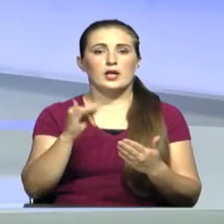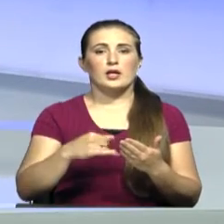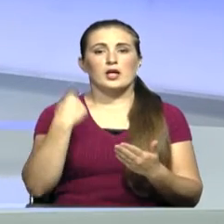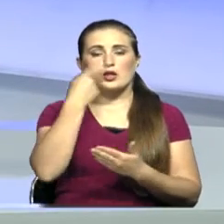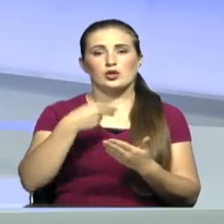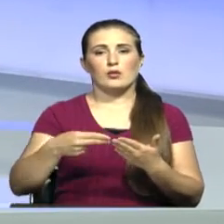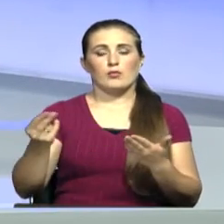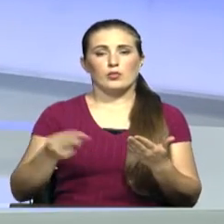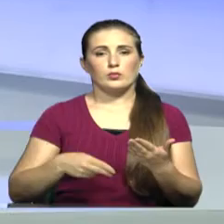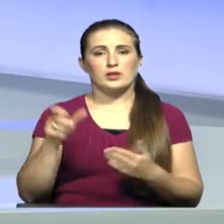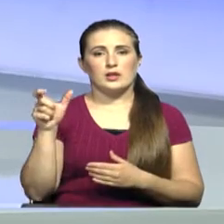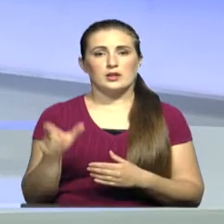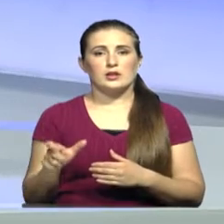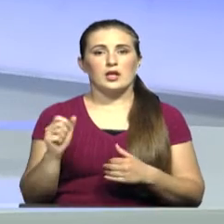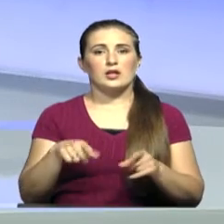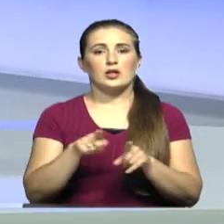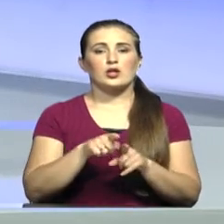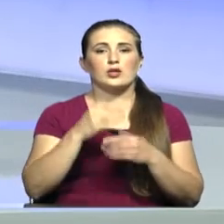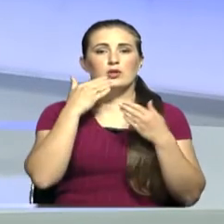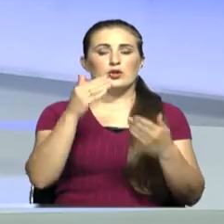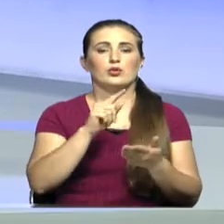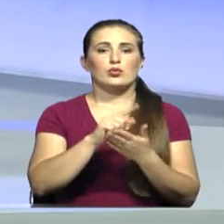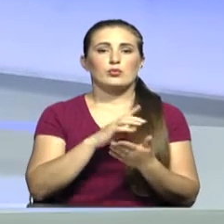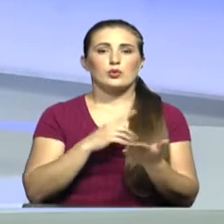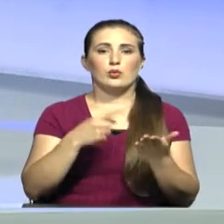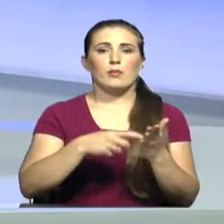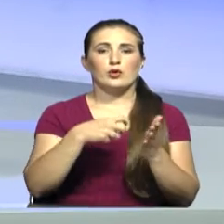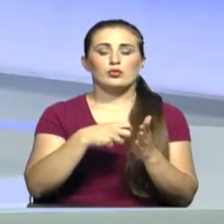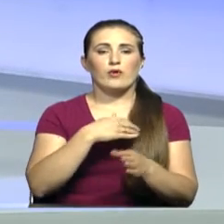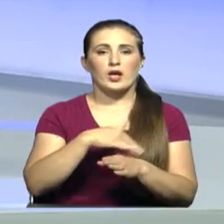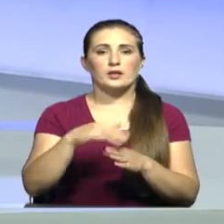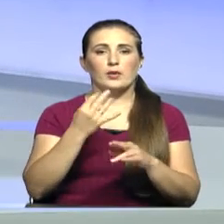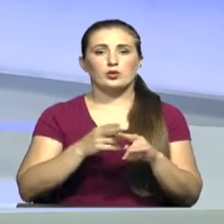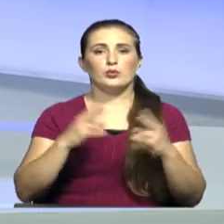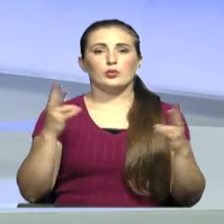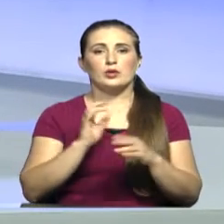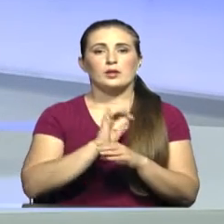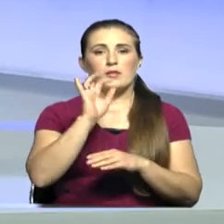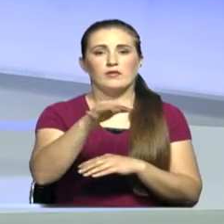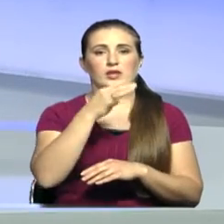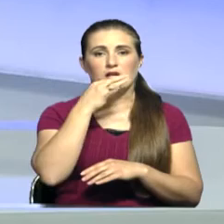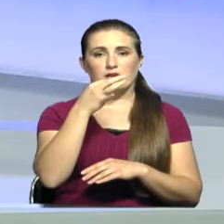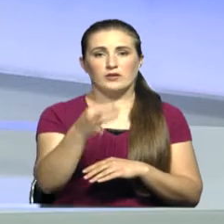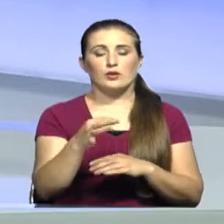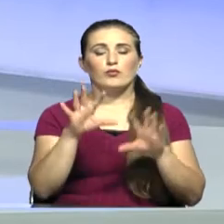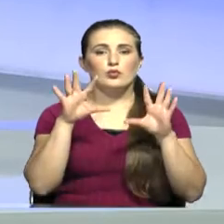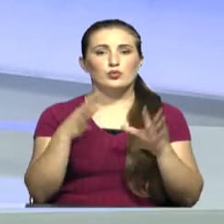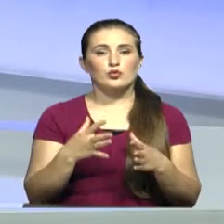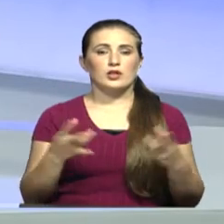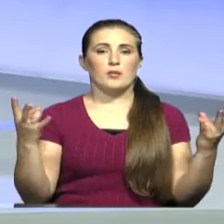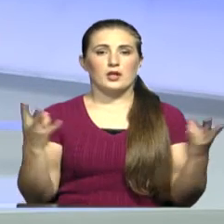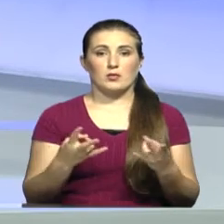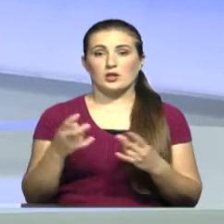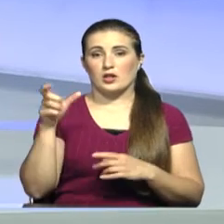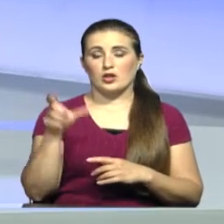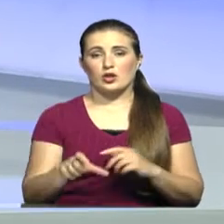подпись лица. Также в обращении должен быть указан почтовый адрес, по которому нужно направить ответ. В случае необходимости гражданин